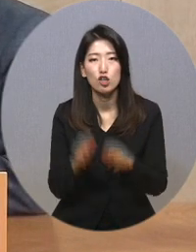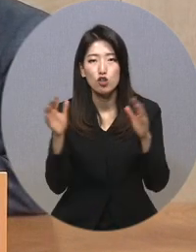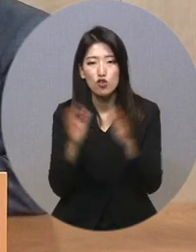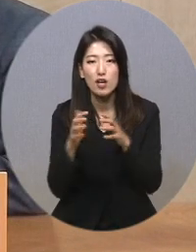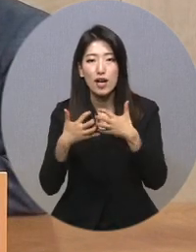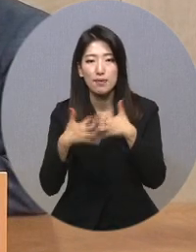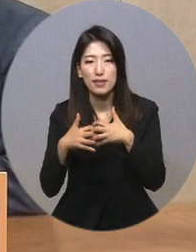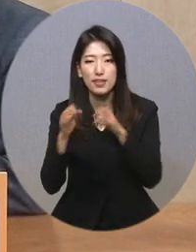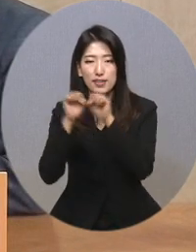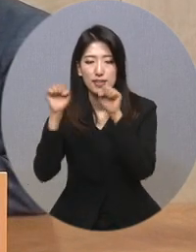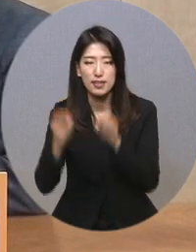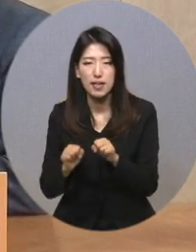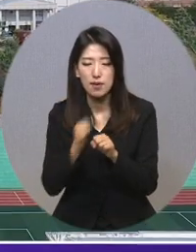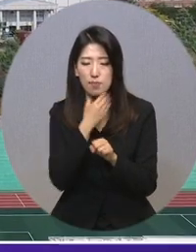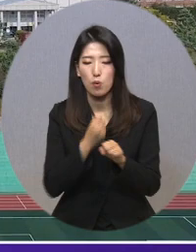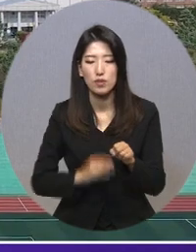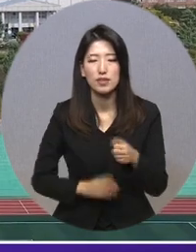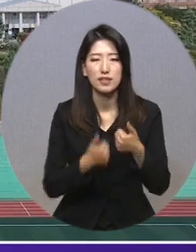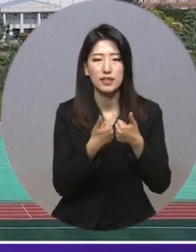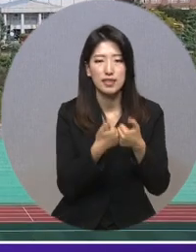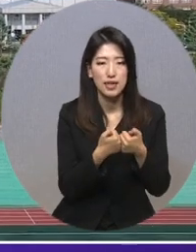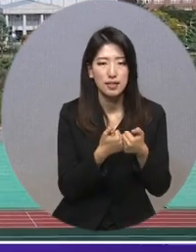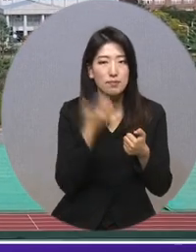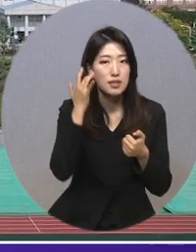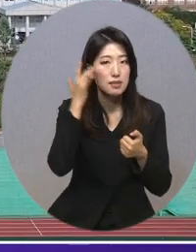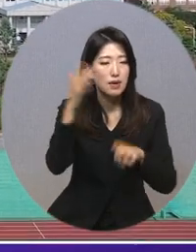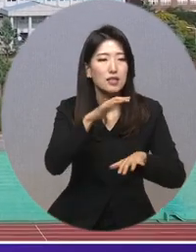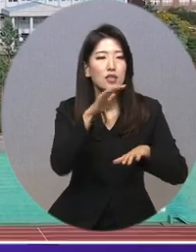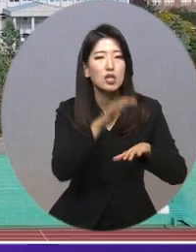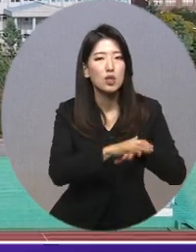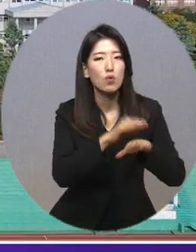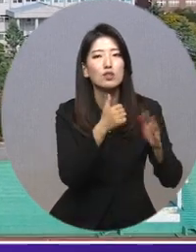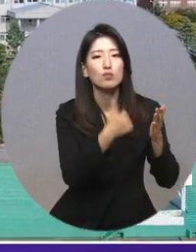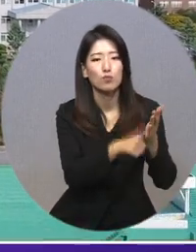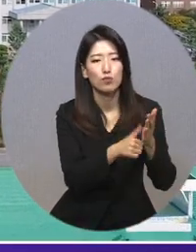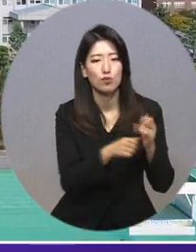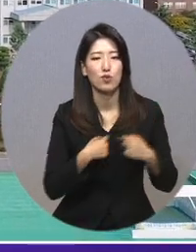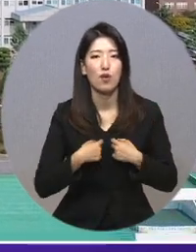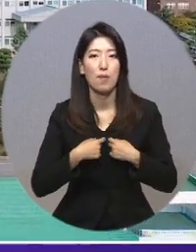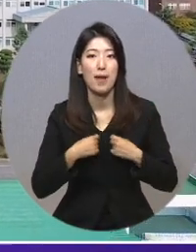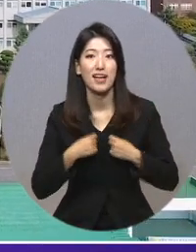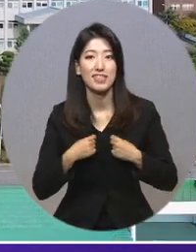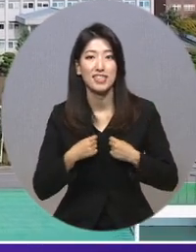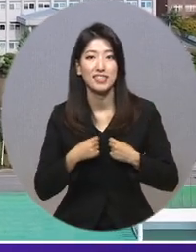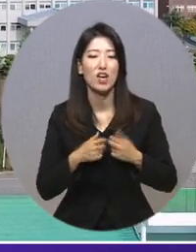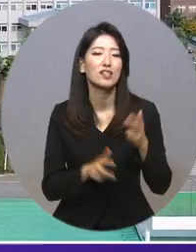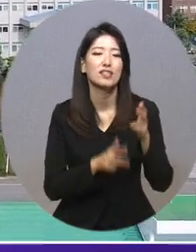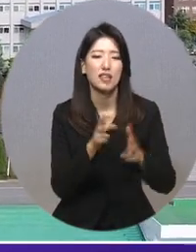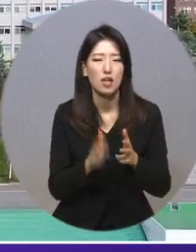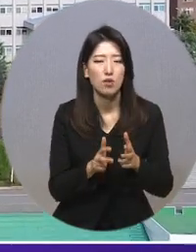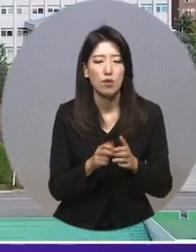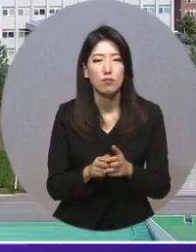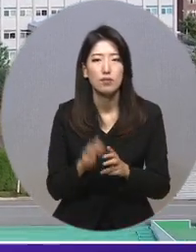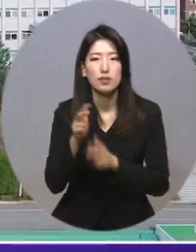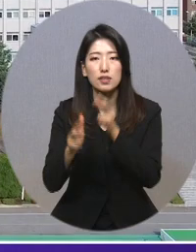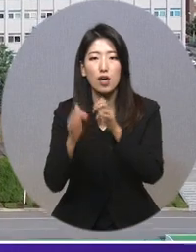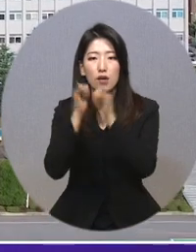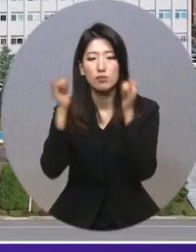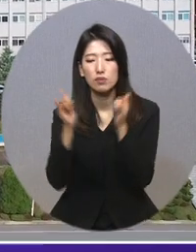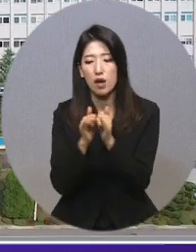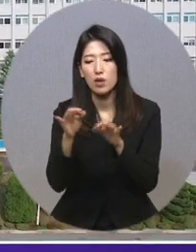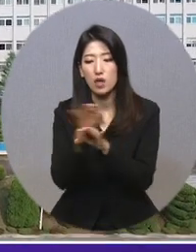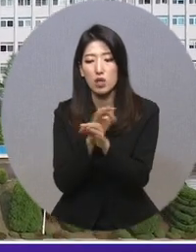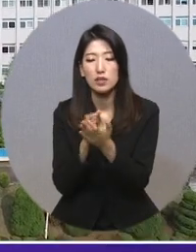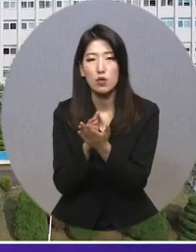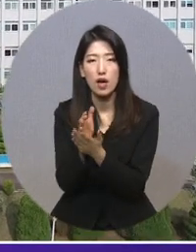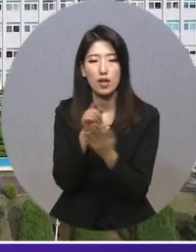융합기계시스템과 실버복지상담과 스마트 농식품과 패션산업과 산업, 사회적 경제과 이렇게 다섯 개 과로 구성되어